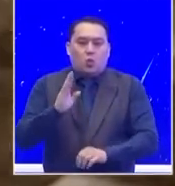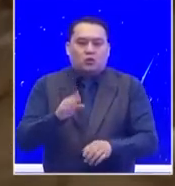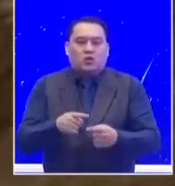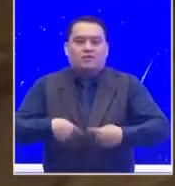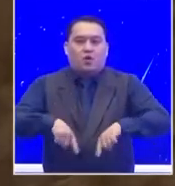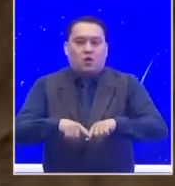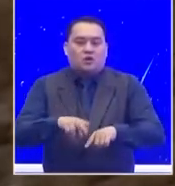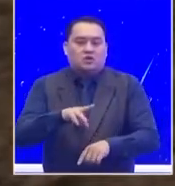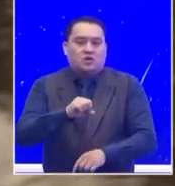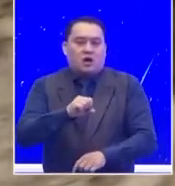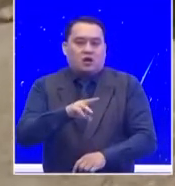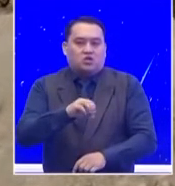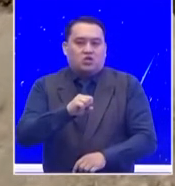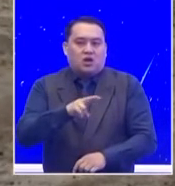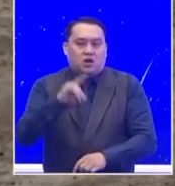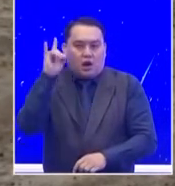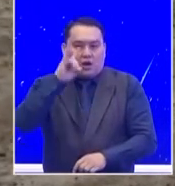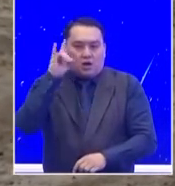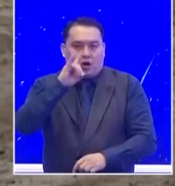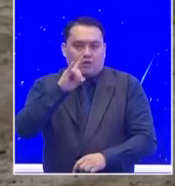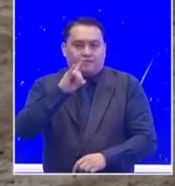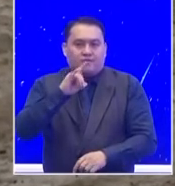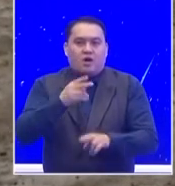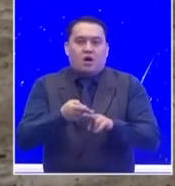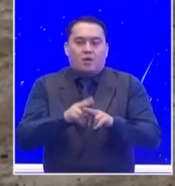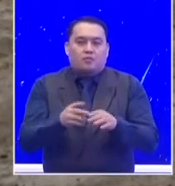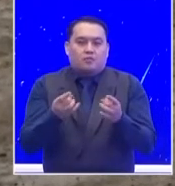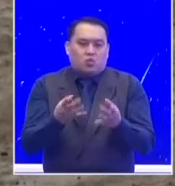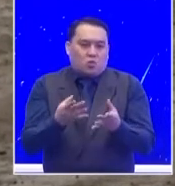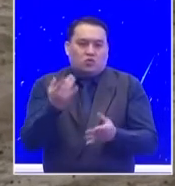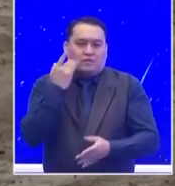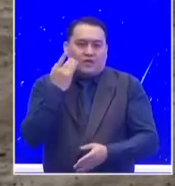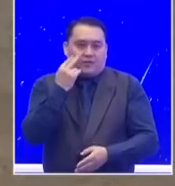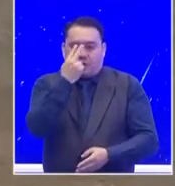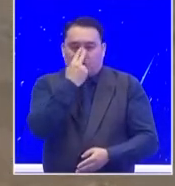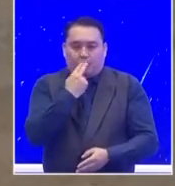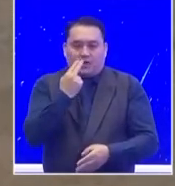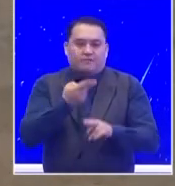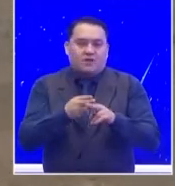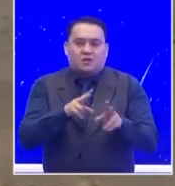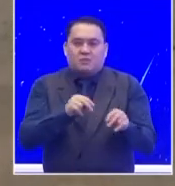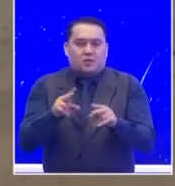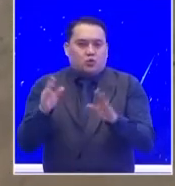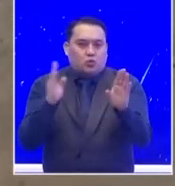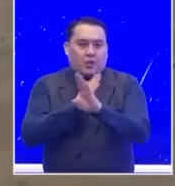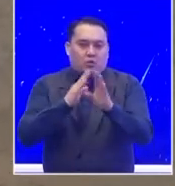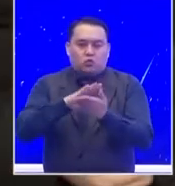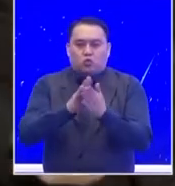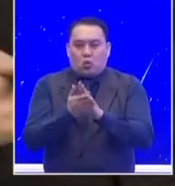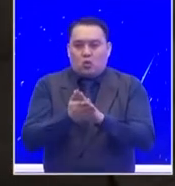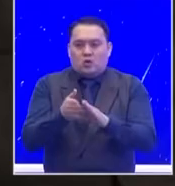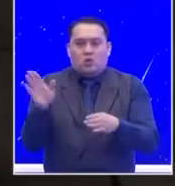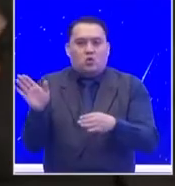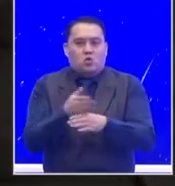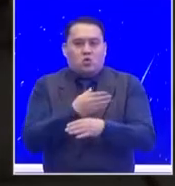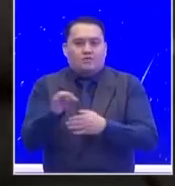между селами Кызлагаш и Саркан. Глубокие выбоины, ямы – обычные явления, которые возникли вследствие неблагоприятных погодных условий. Устранить